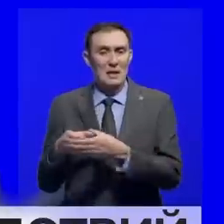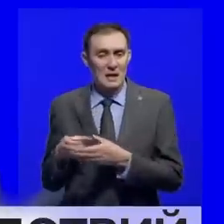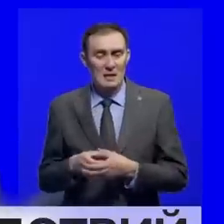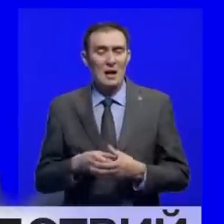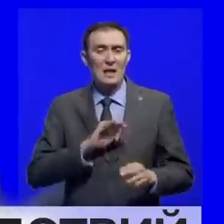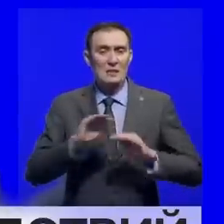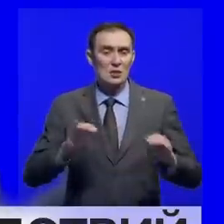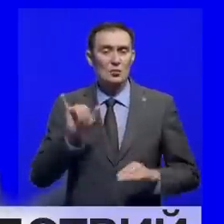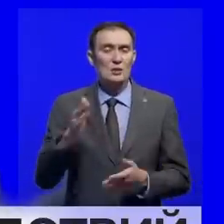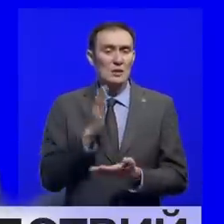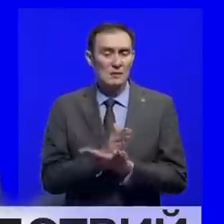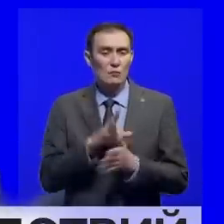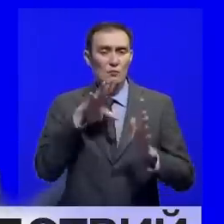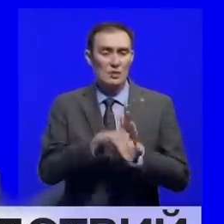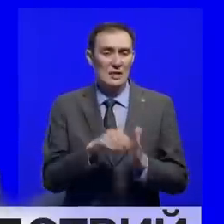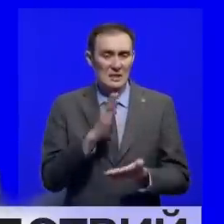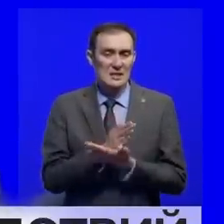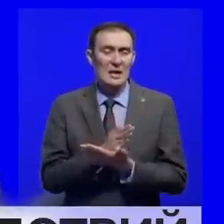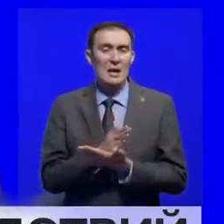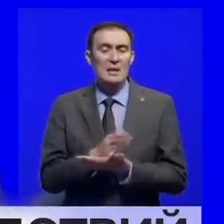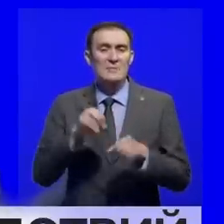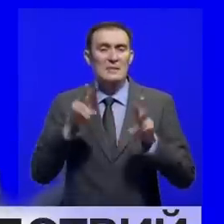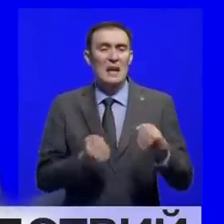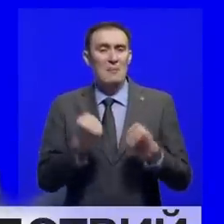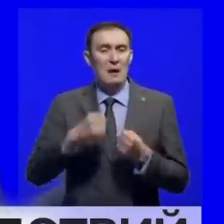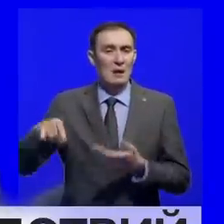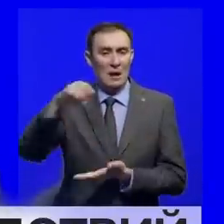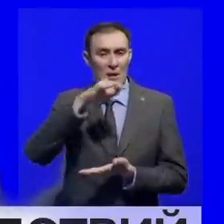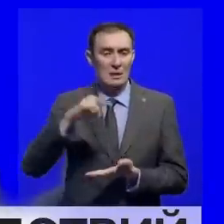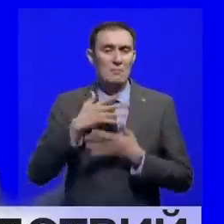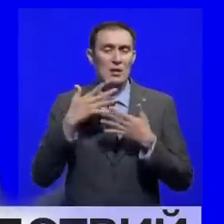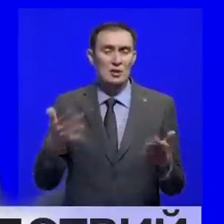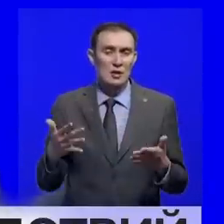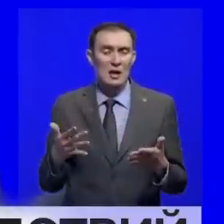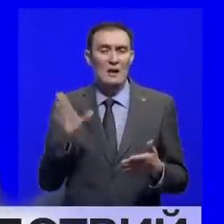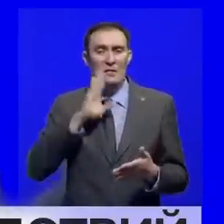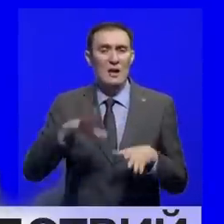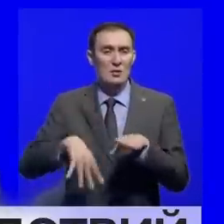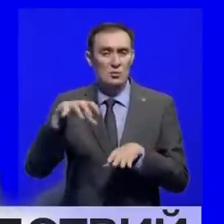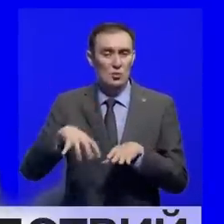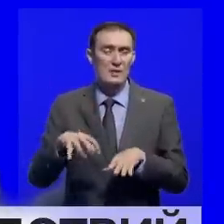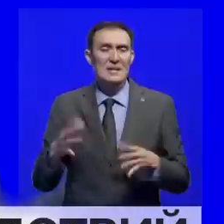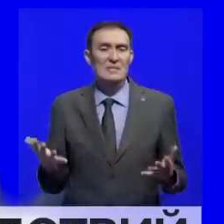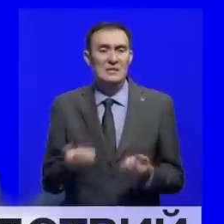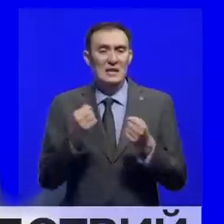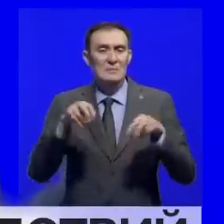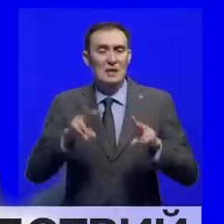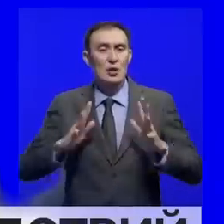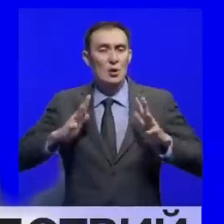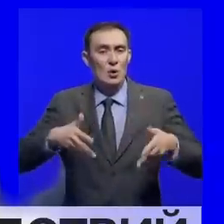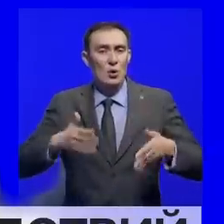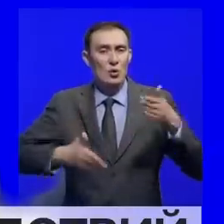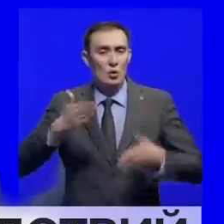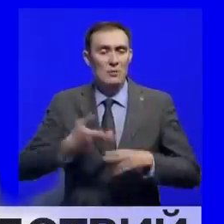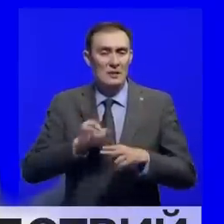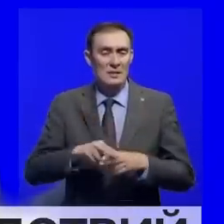на оснащение у них в том числе находится беспилотные летательные аппараты большие дренажные насосы спасательные роботы из этих